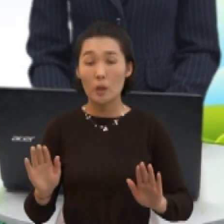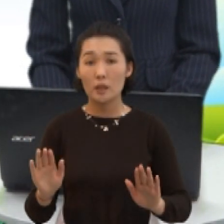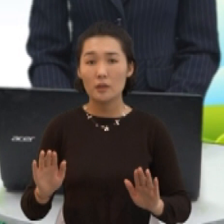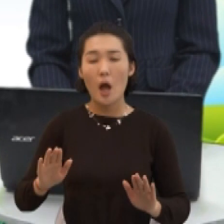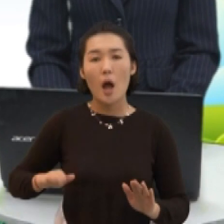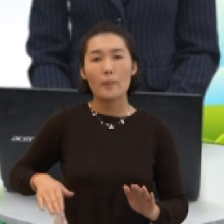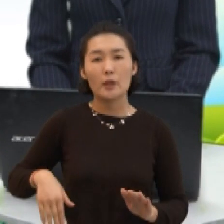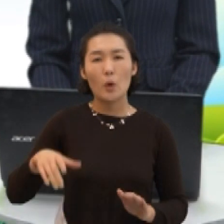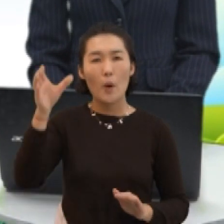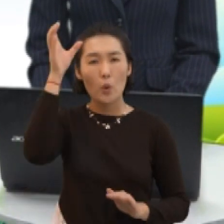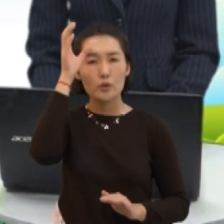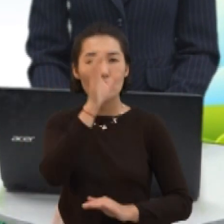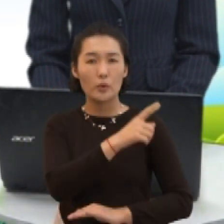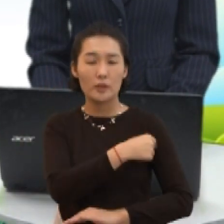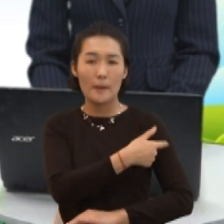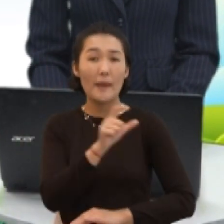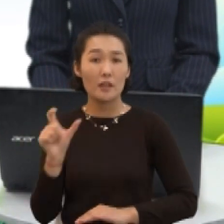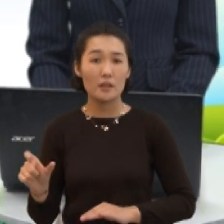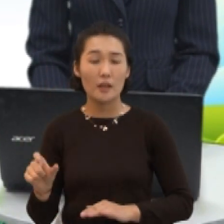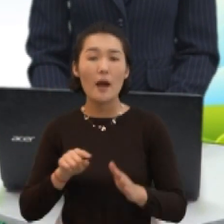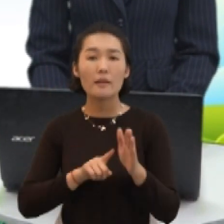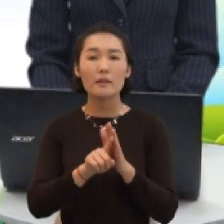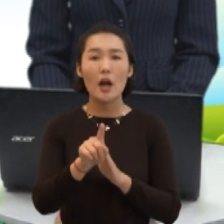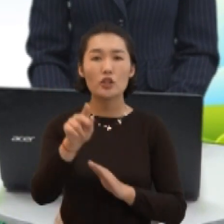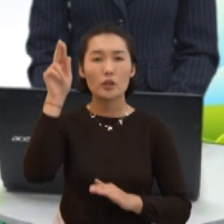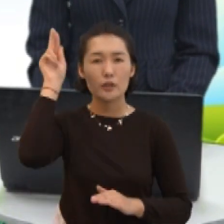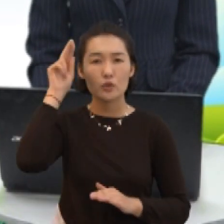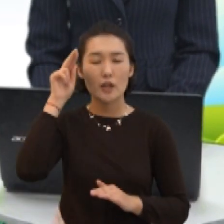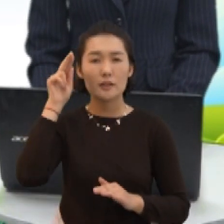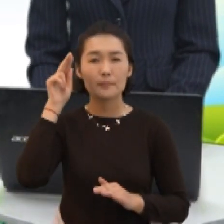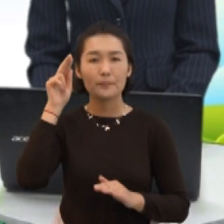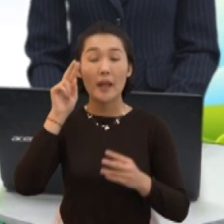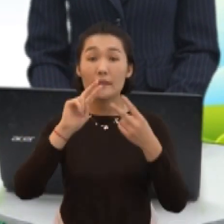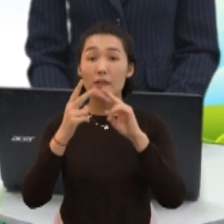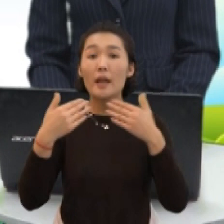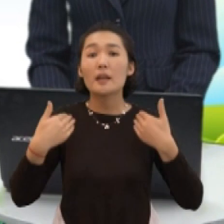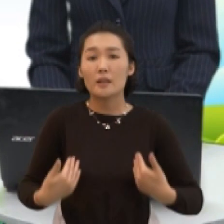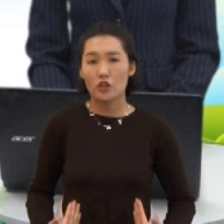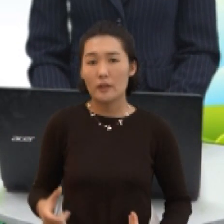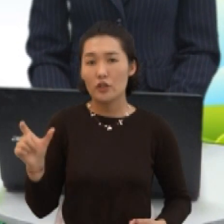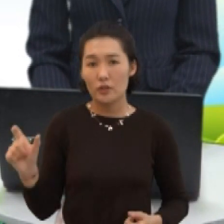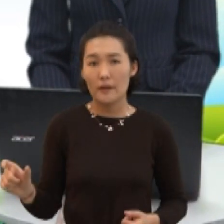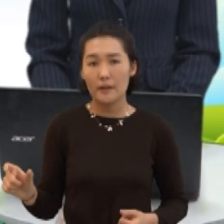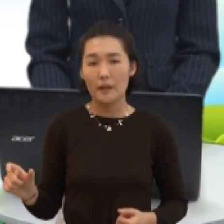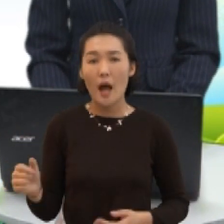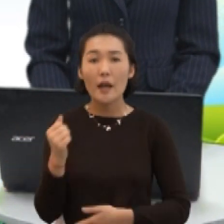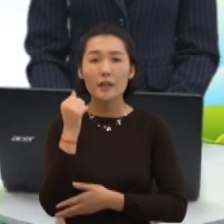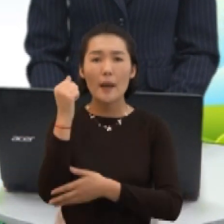временем ученые-медики стали изучать строение тела человека и, опираясь на